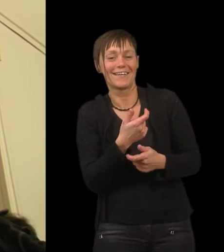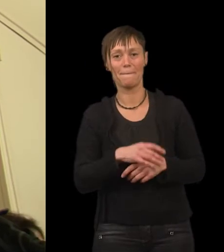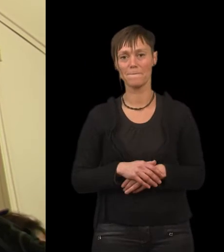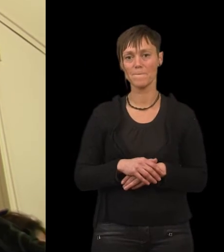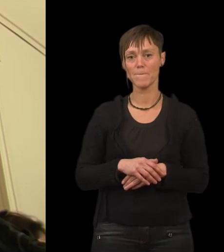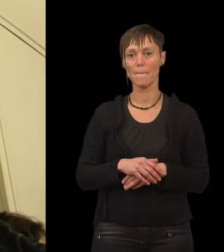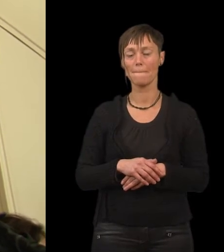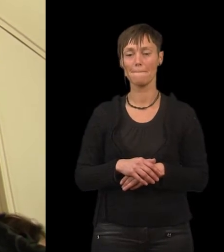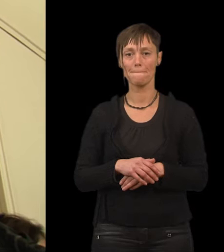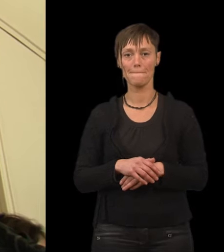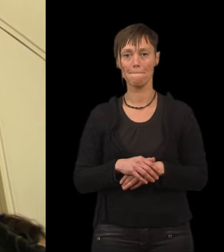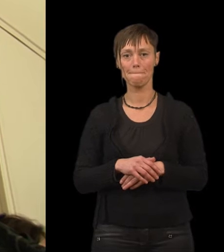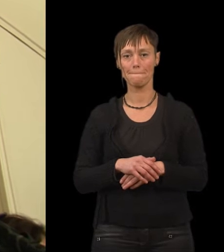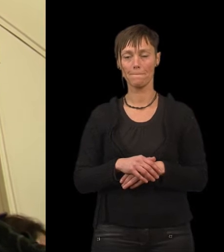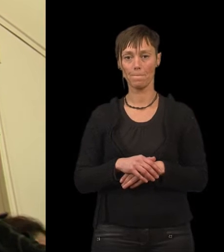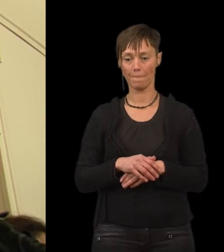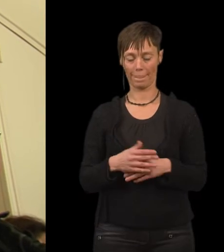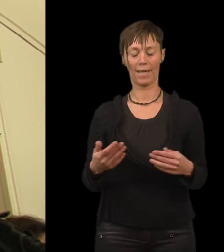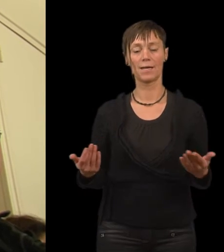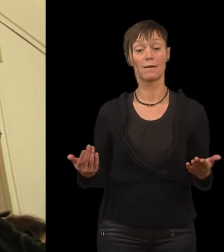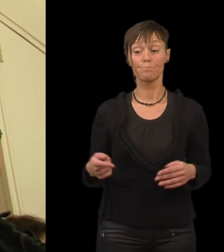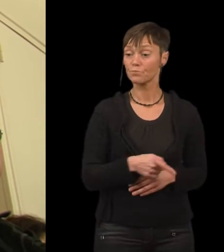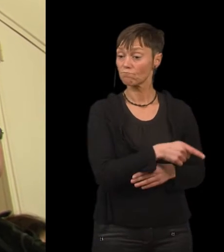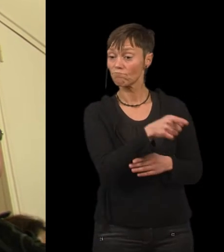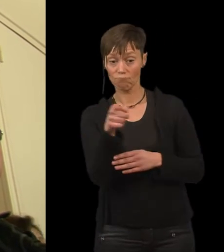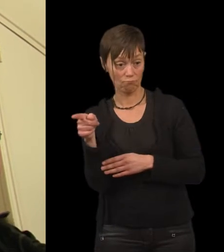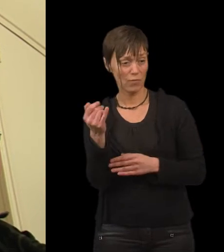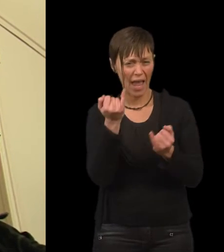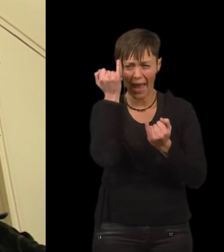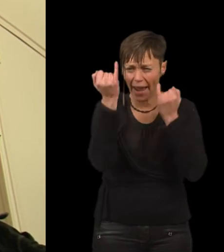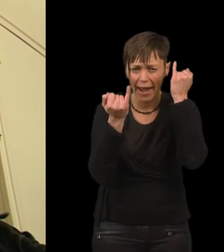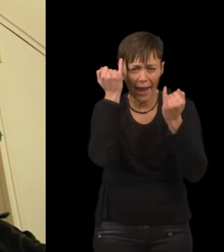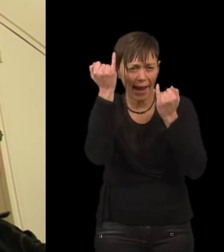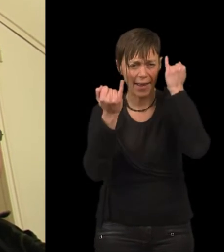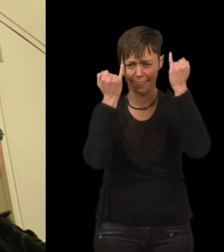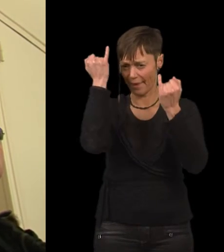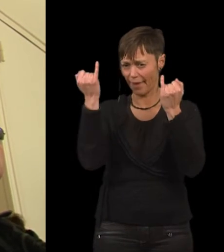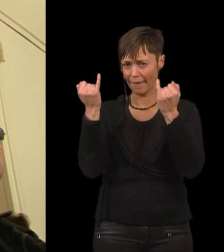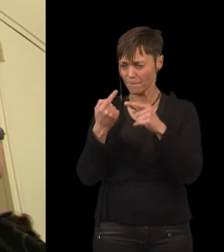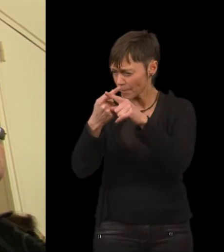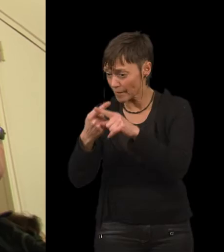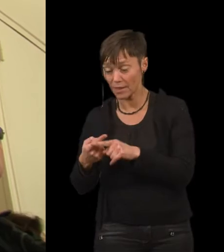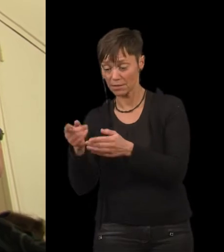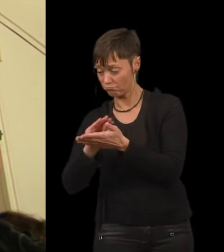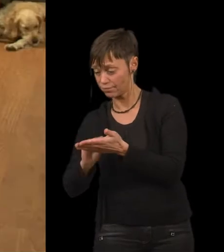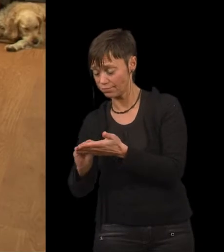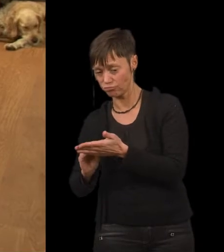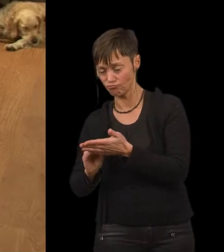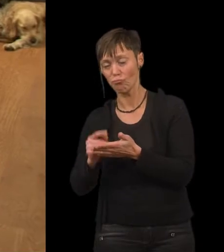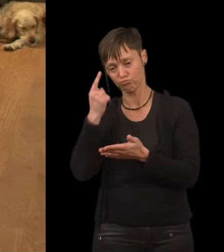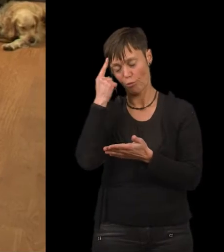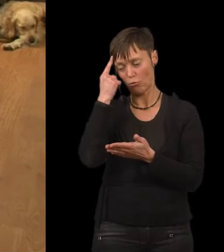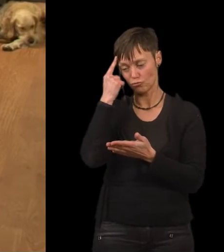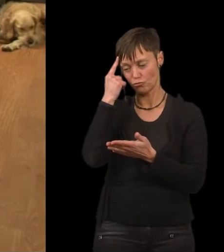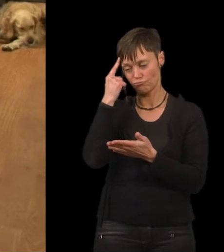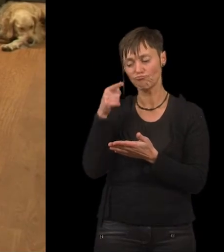Quand on voit la liste des idées, enfin, la prise de notes que tu as, je pense qu'avec tout ça, il y aura moyen